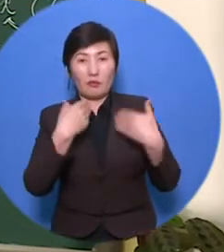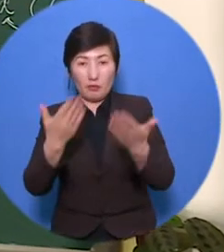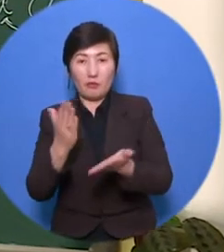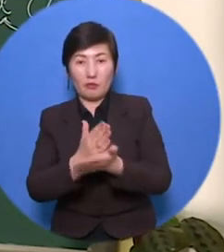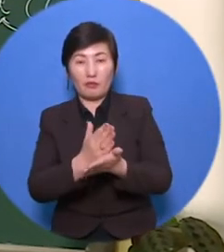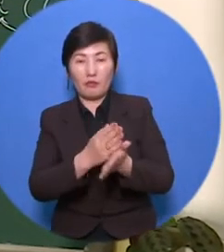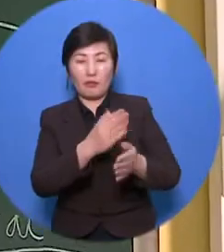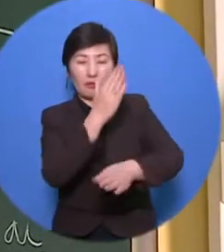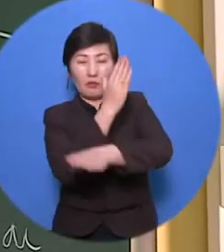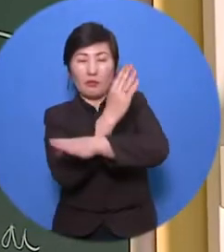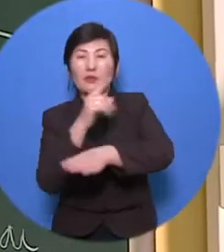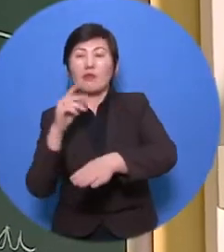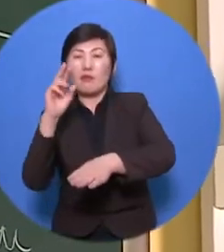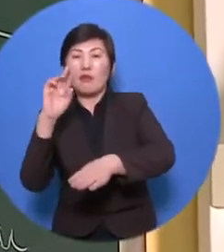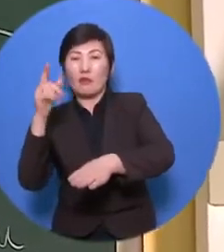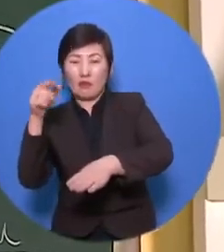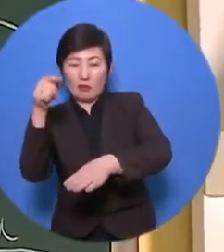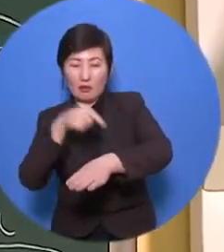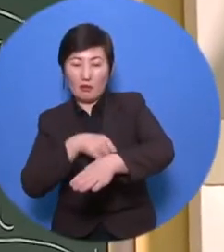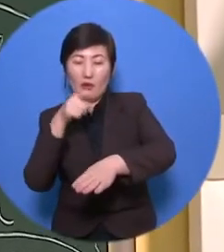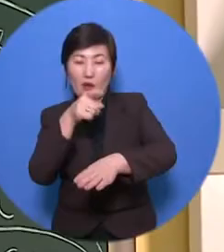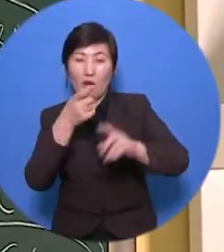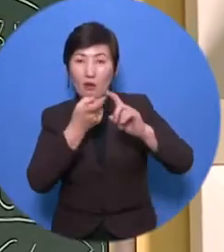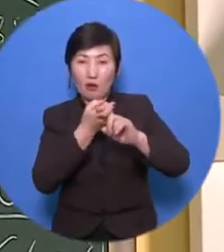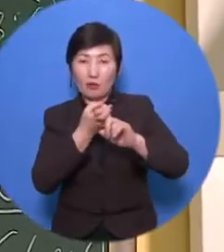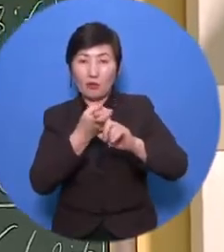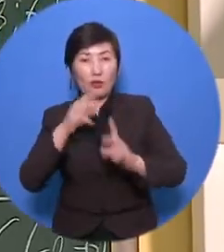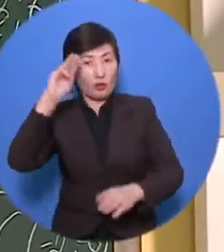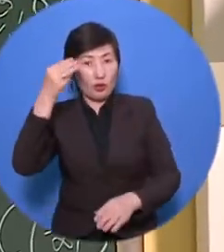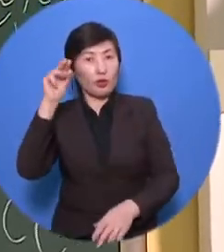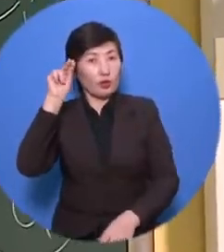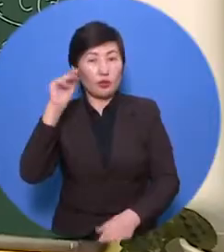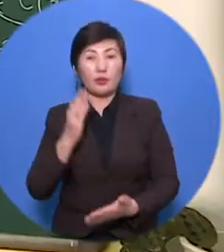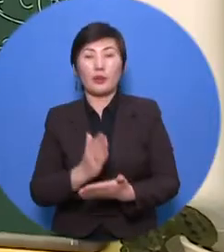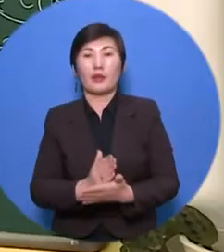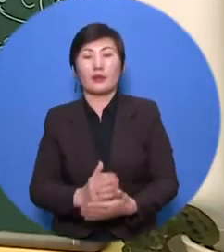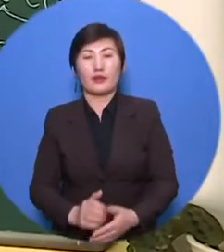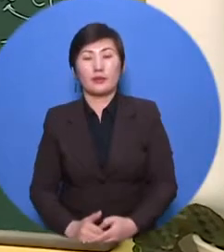тухайн координаттай цэгүүд өгдсөн шулуундаар орших хэсгийг тодорхой сурсан байна.